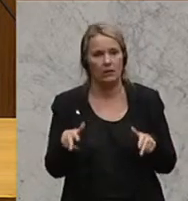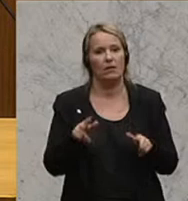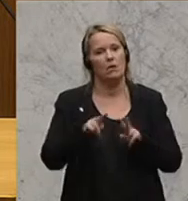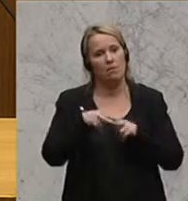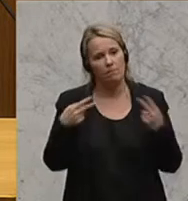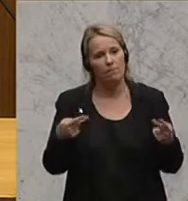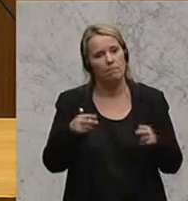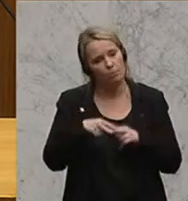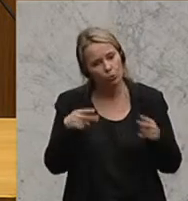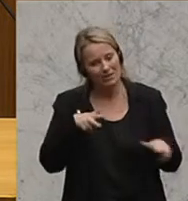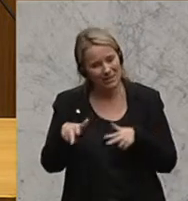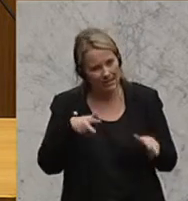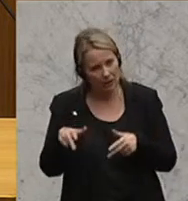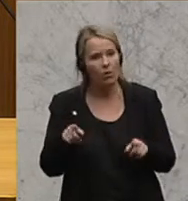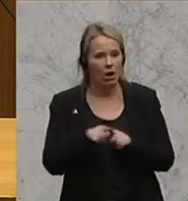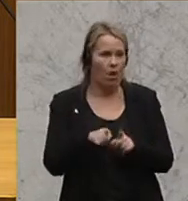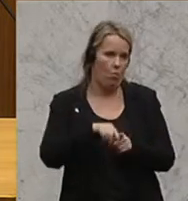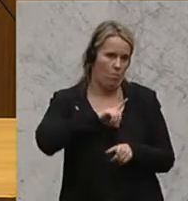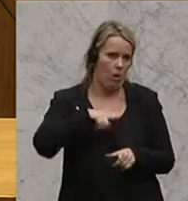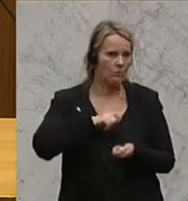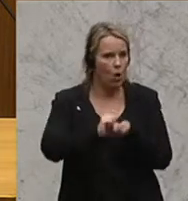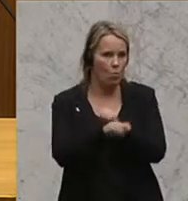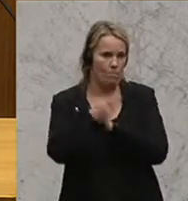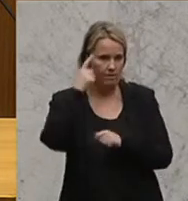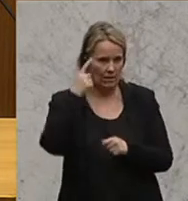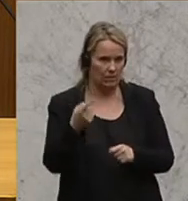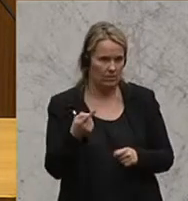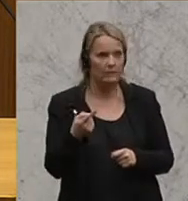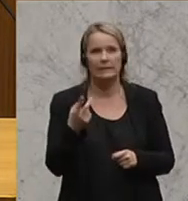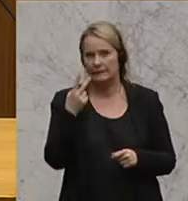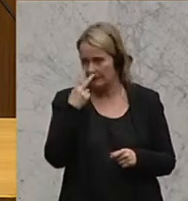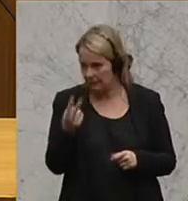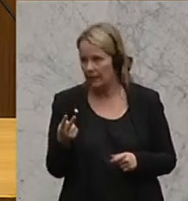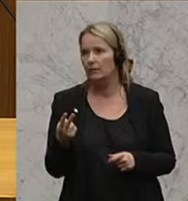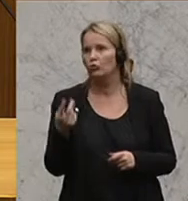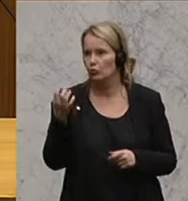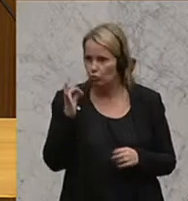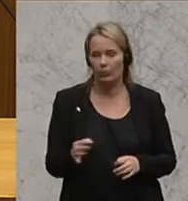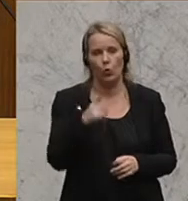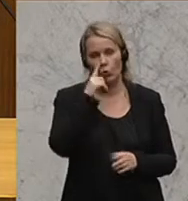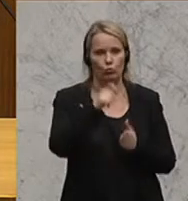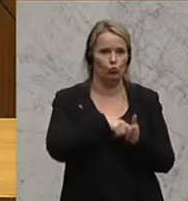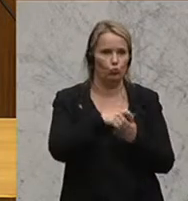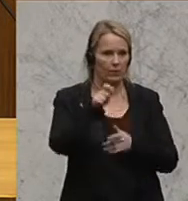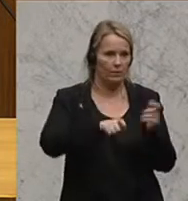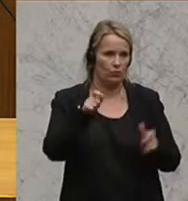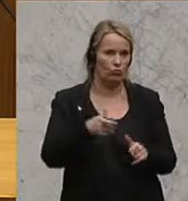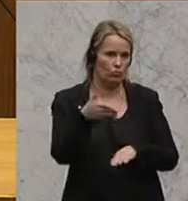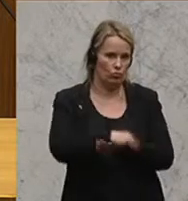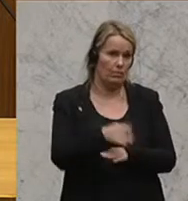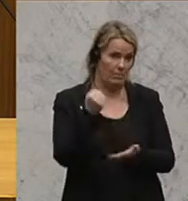den Bundesregierungen, aber auch bei der Polizei, weil man gesehen hat, es kommen unschuldige Menschen zu Tode